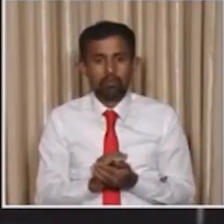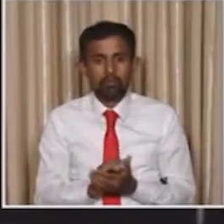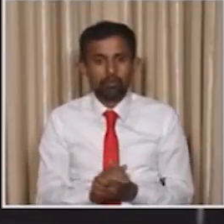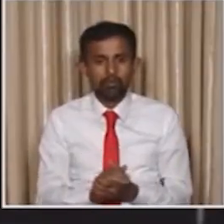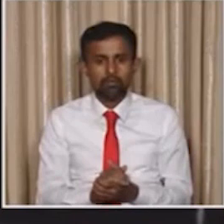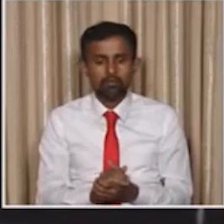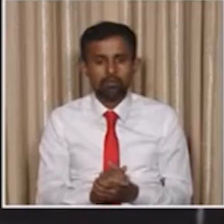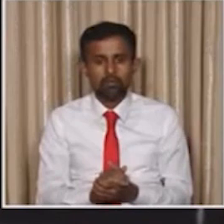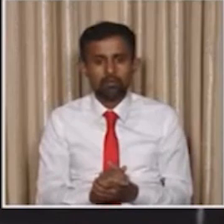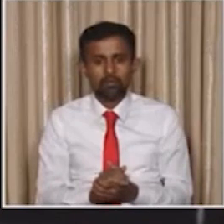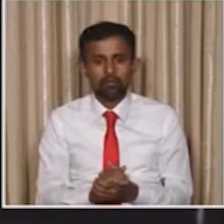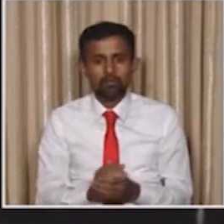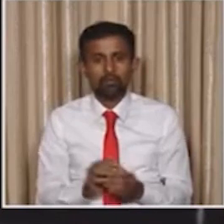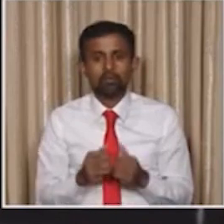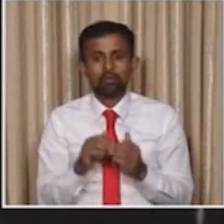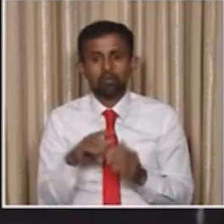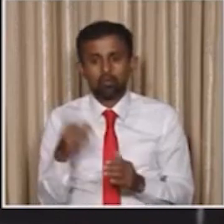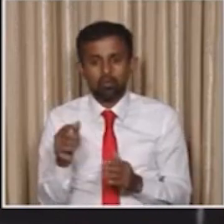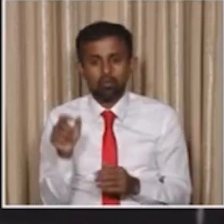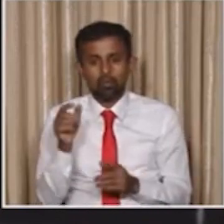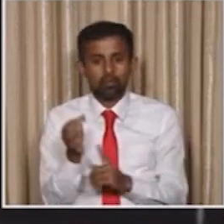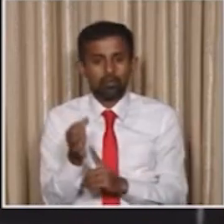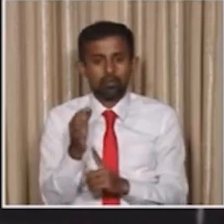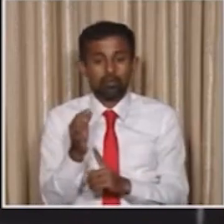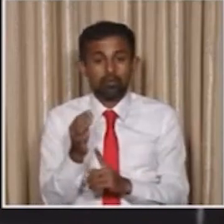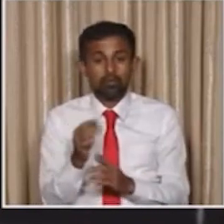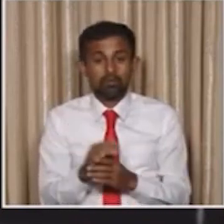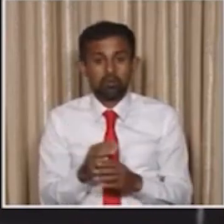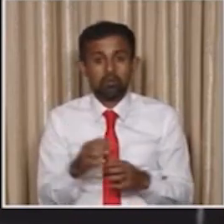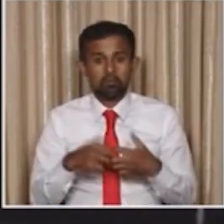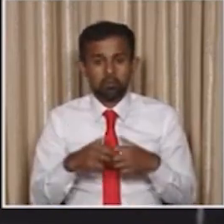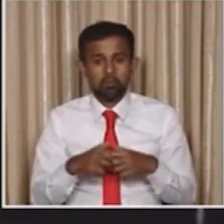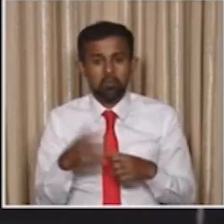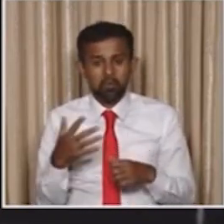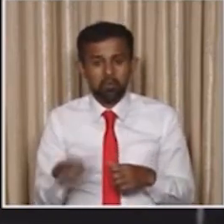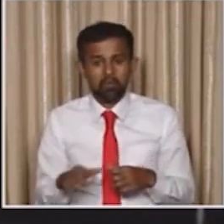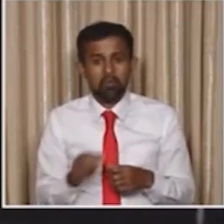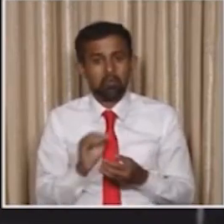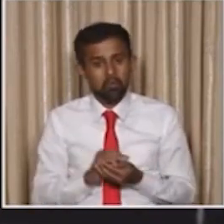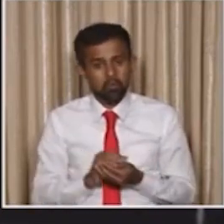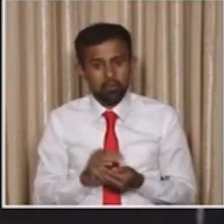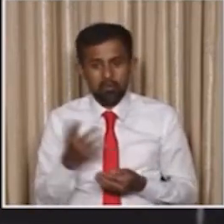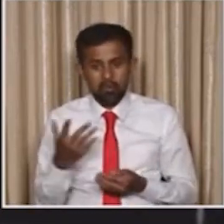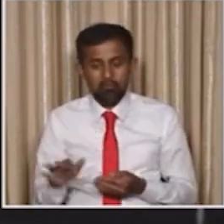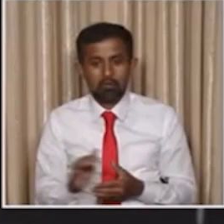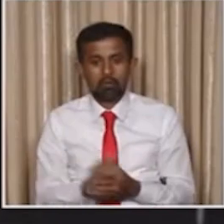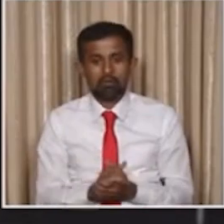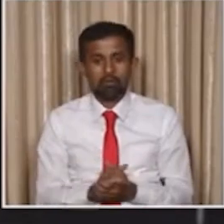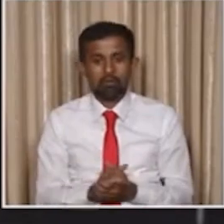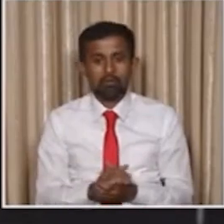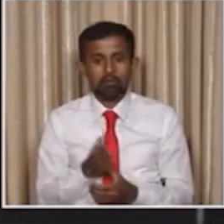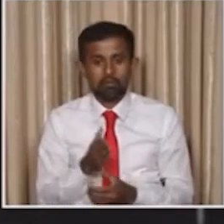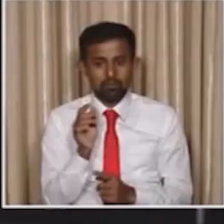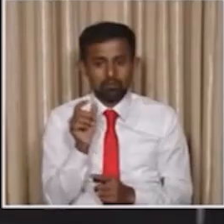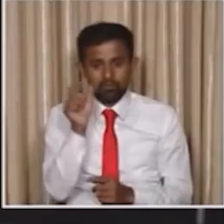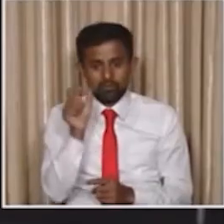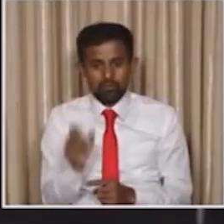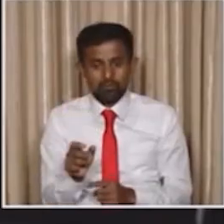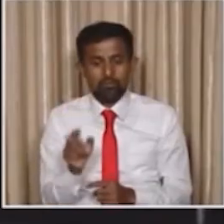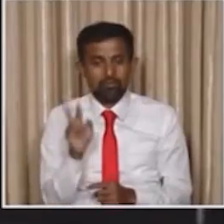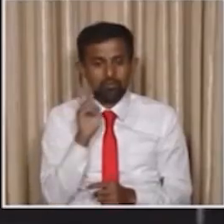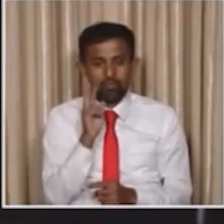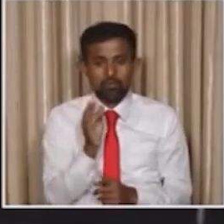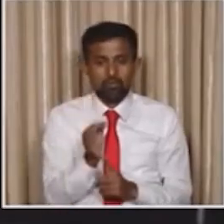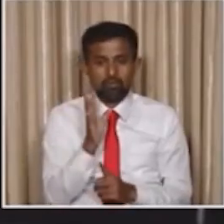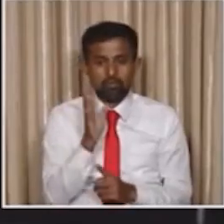අනිත් සියලුම ජනාධිපතිවරුන්ට එක්කෝ ඒ තර්ජනේ තිබුණා එහෙම නැත්නම් ඒකින් බේරුණා. මේක තමයි යථාර්ථය. අනිල්